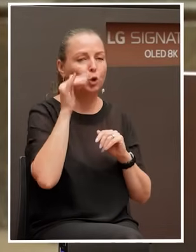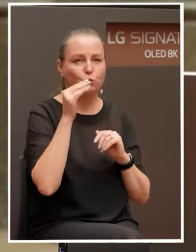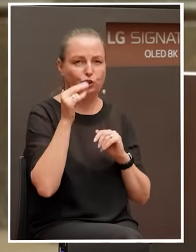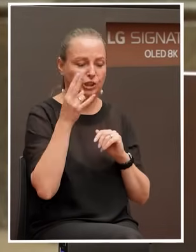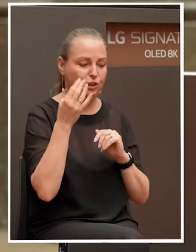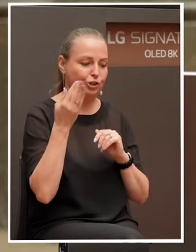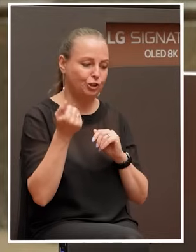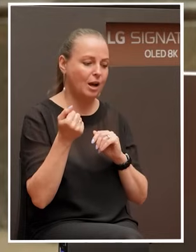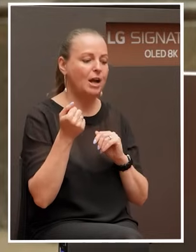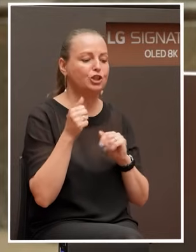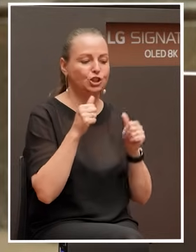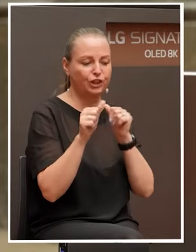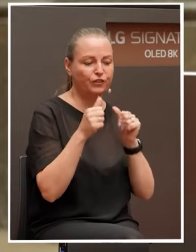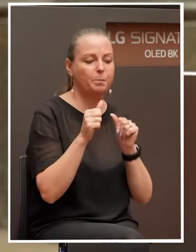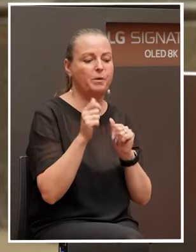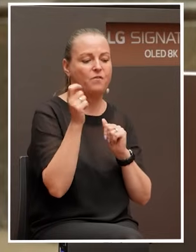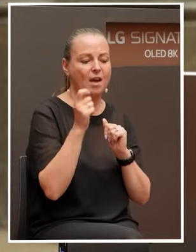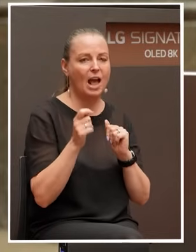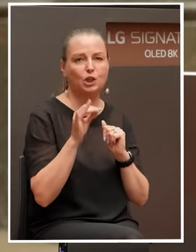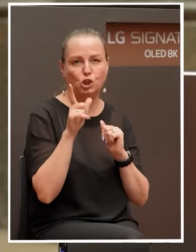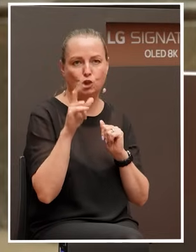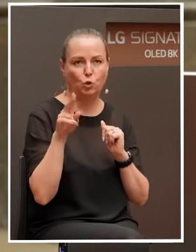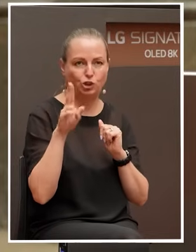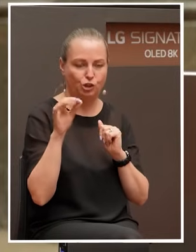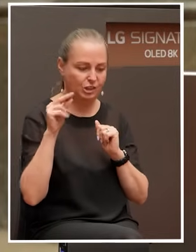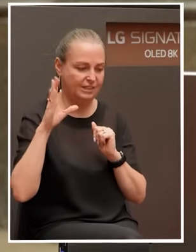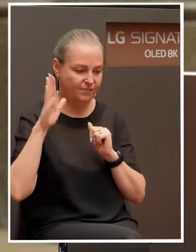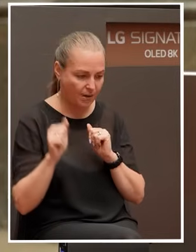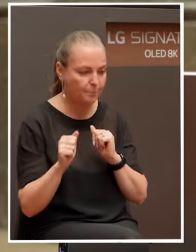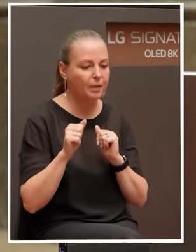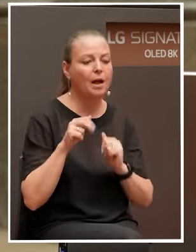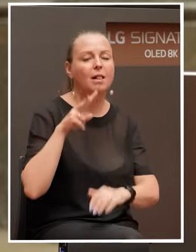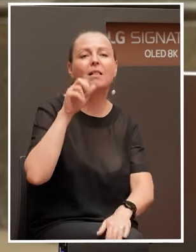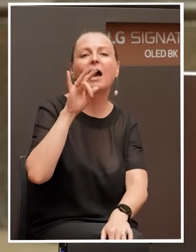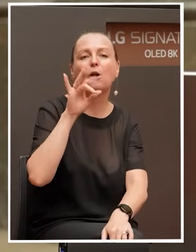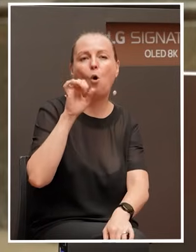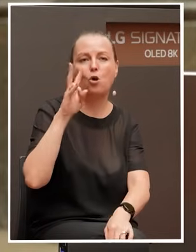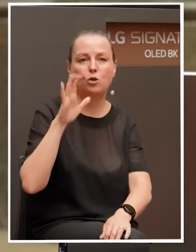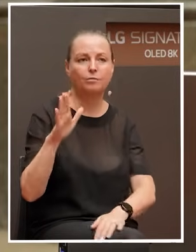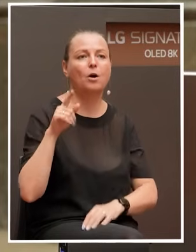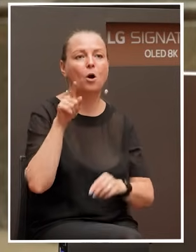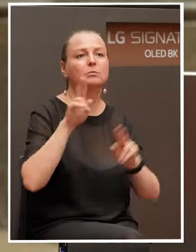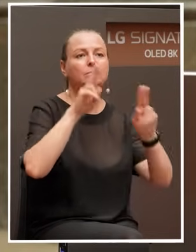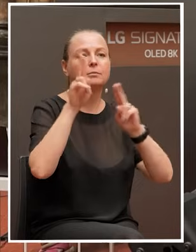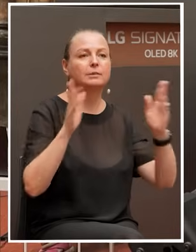живописи военизучества, где Мишель Рионов выставил серию «Угол